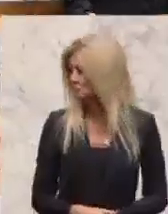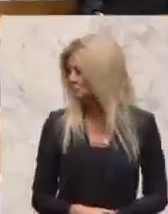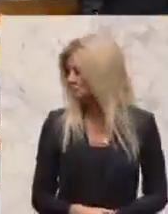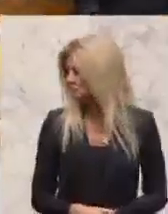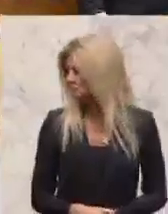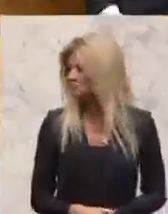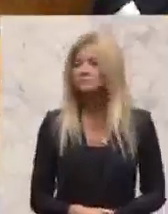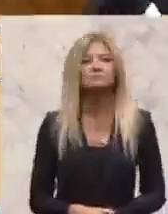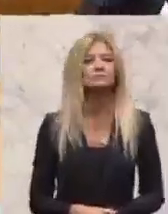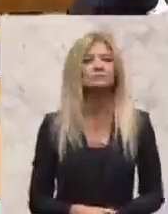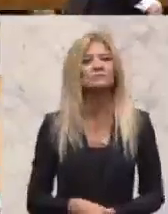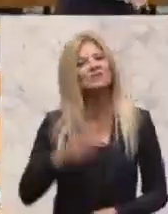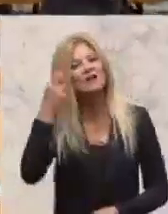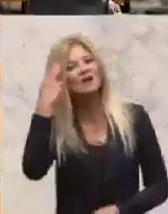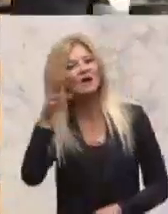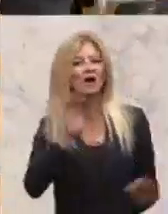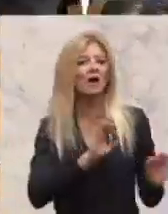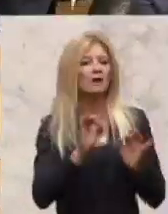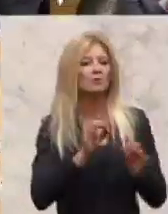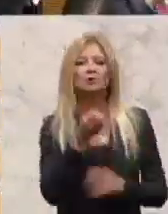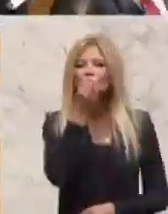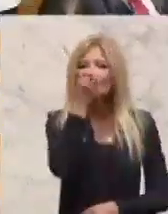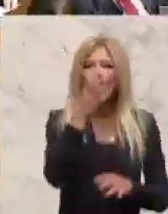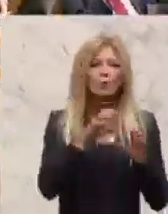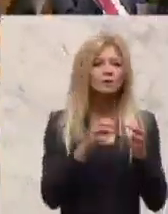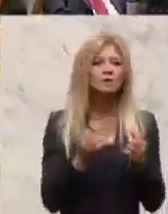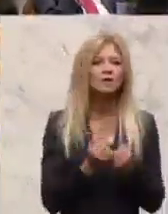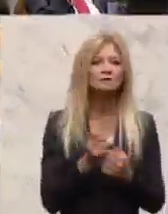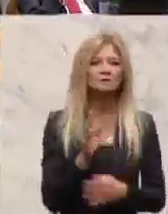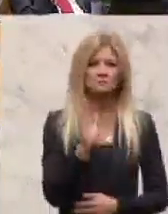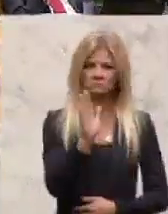Asylunwesen in Österreich und deshalb gäbe es auch keinen Platz für Flüchtlinge.